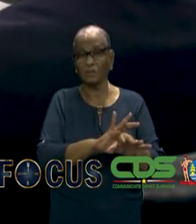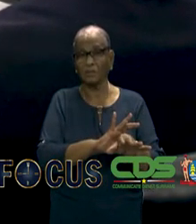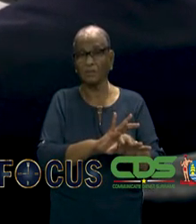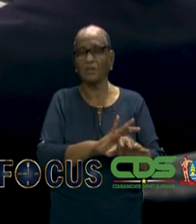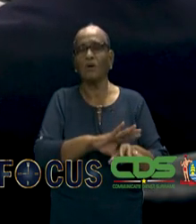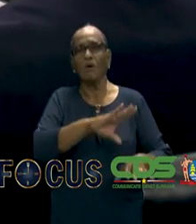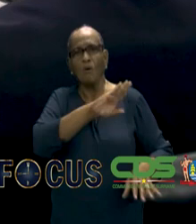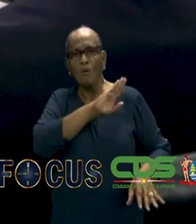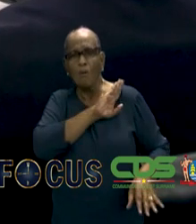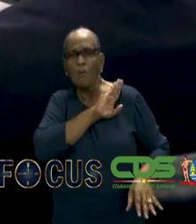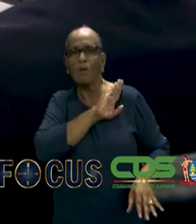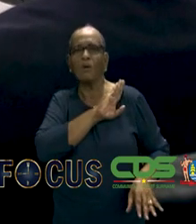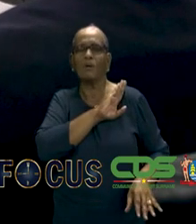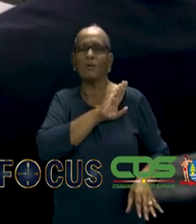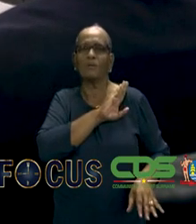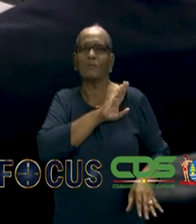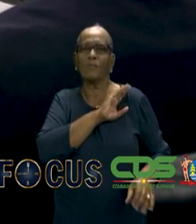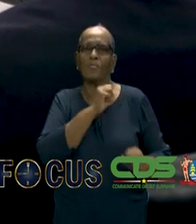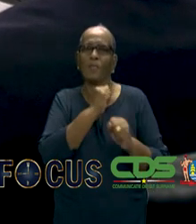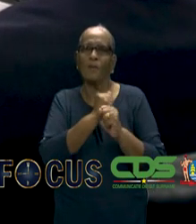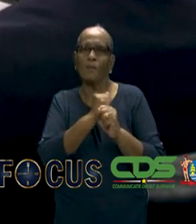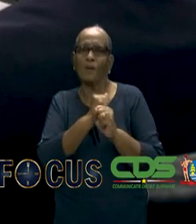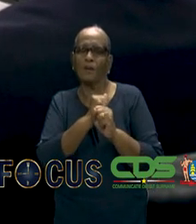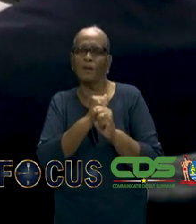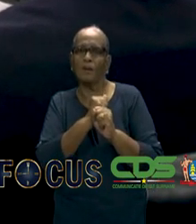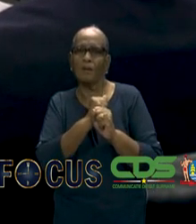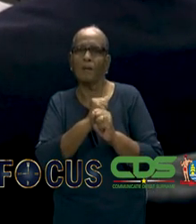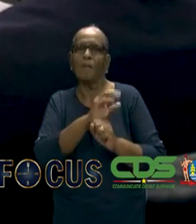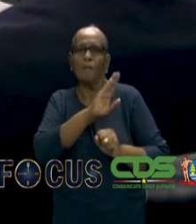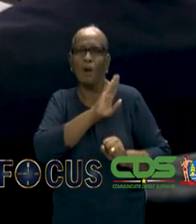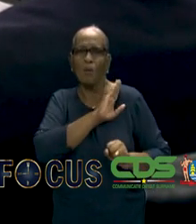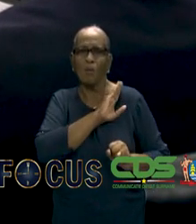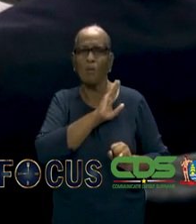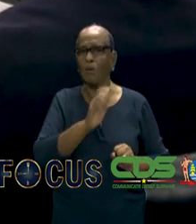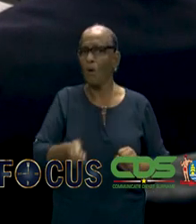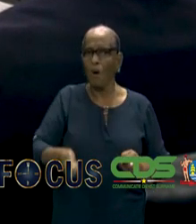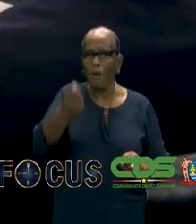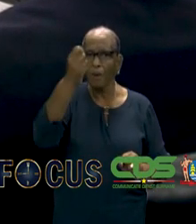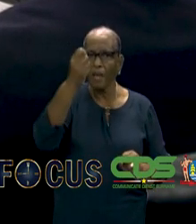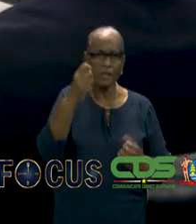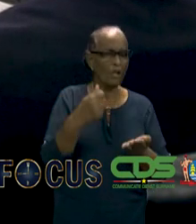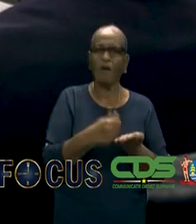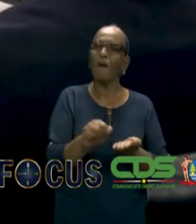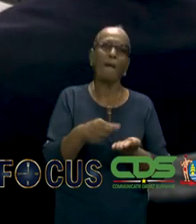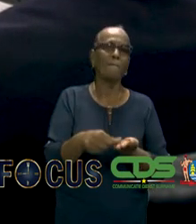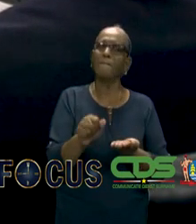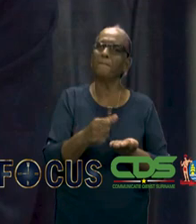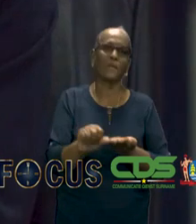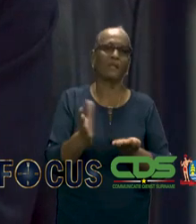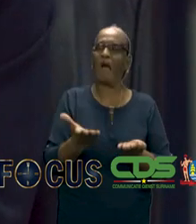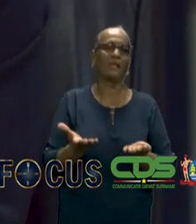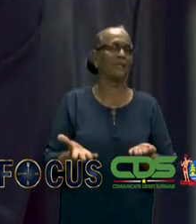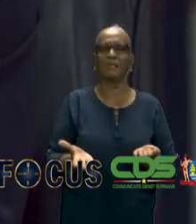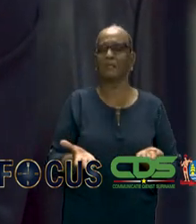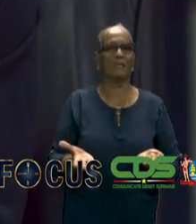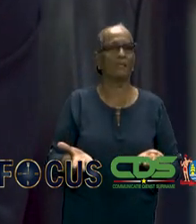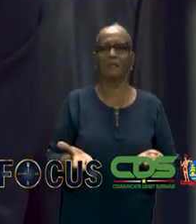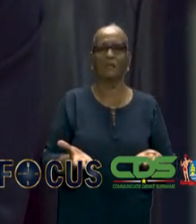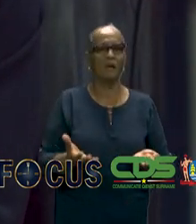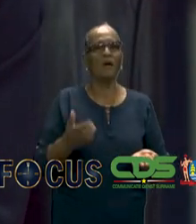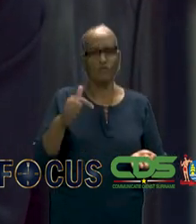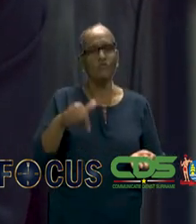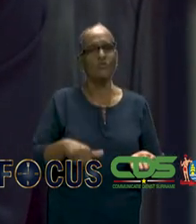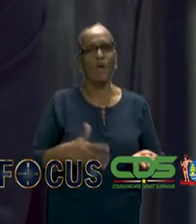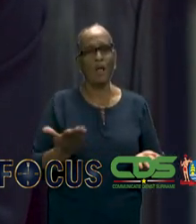erg wel gewerkt wordt, maar vanuit de opleiding er geen vergoeding is voor de diensten. Dat is reeds geruime tijd zo en komt een